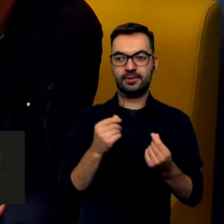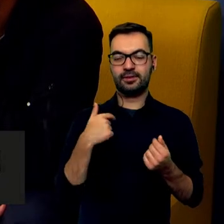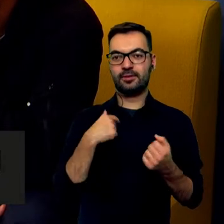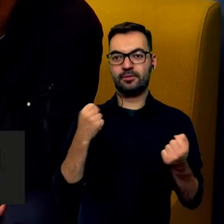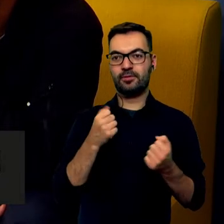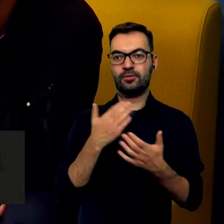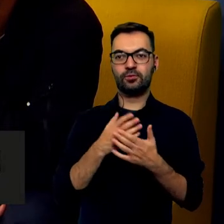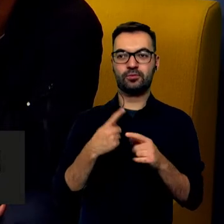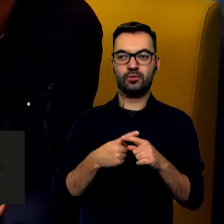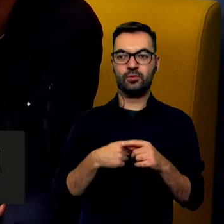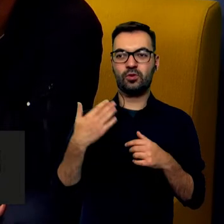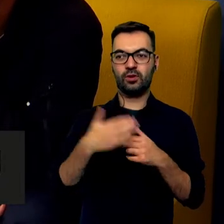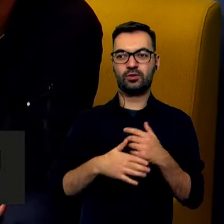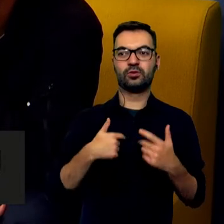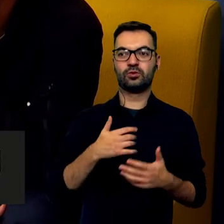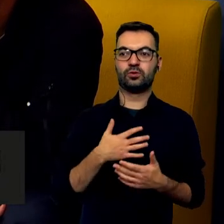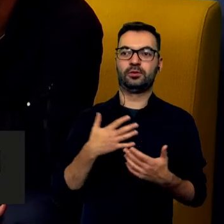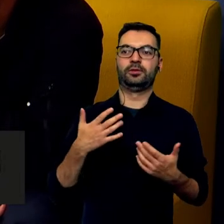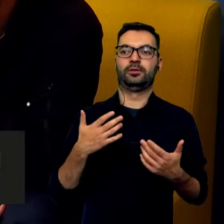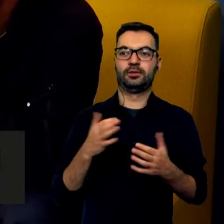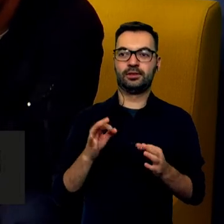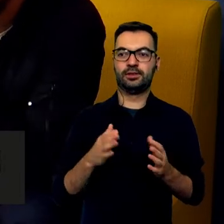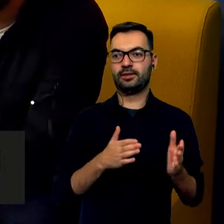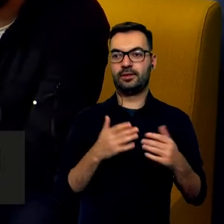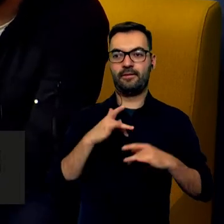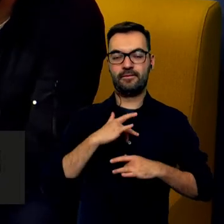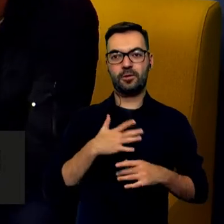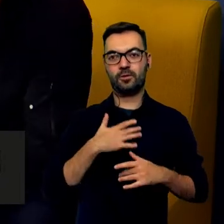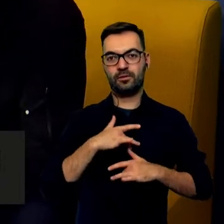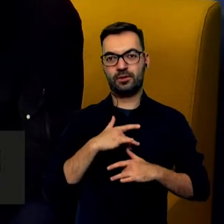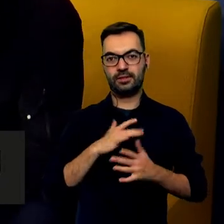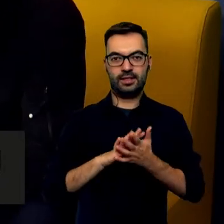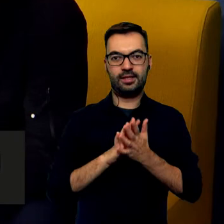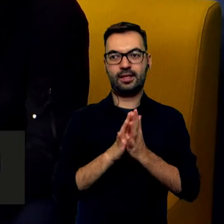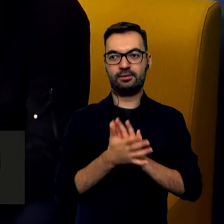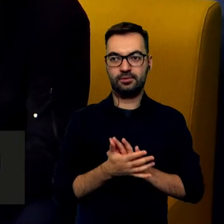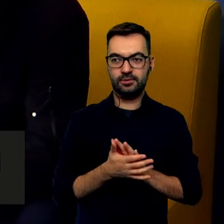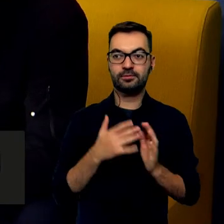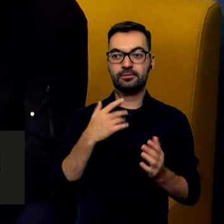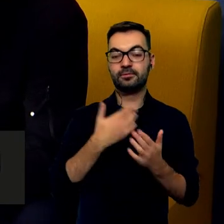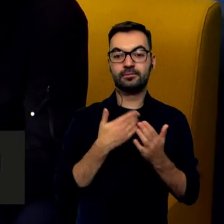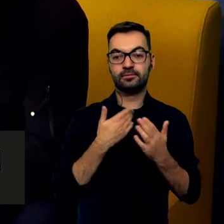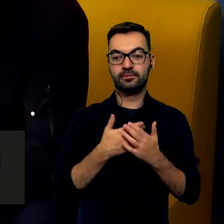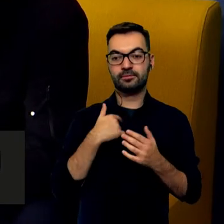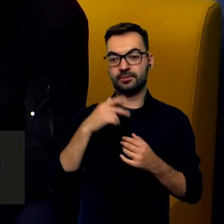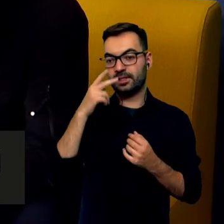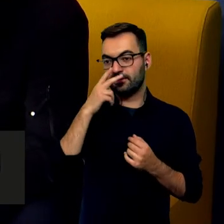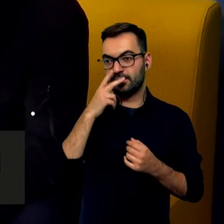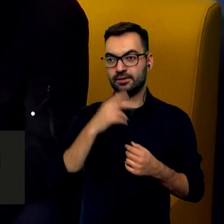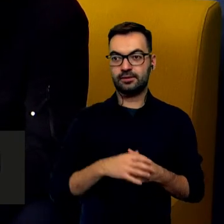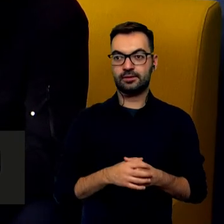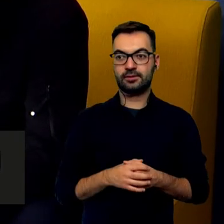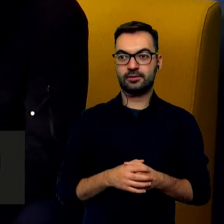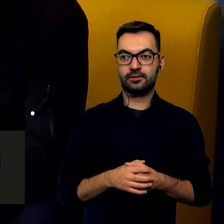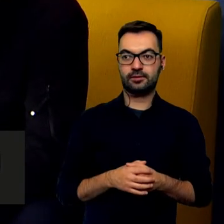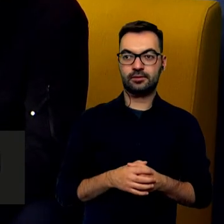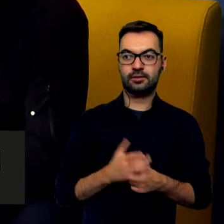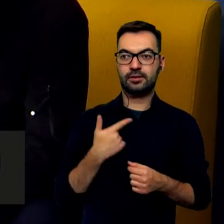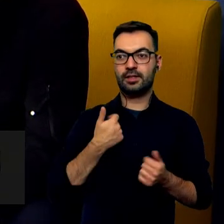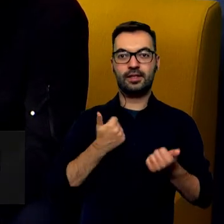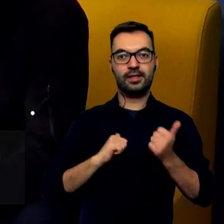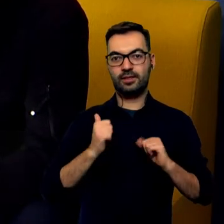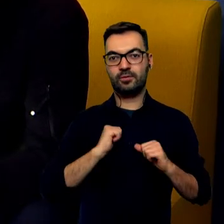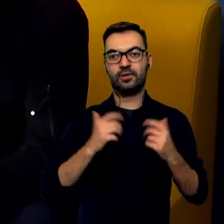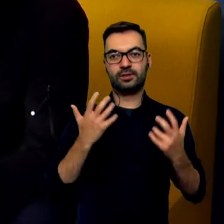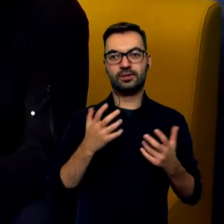bardzo mocno kończy. Znaczy ja też czuję, że teraz następuje jakaś we mnie transformacja, bo widzę, że jestem